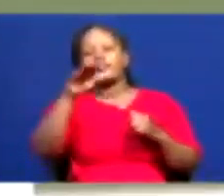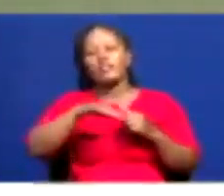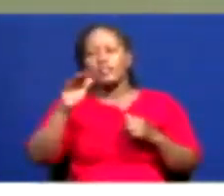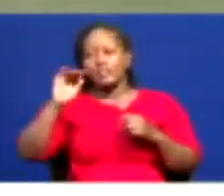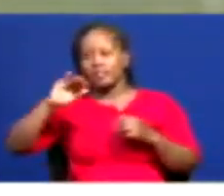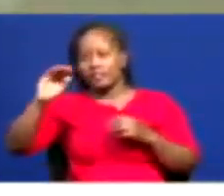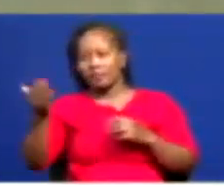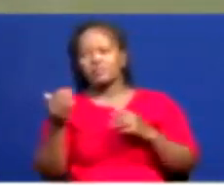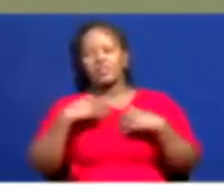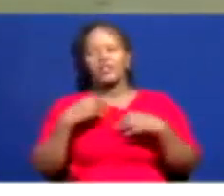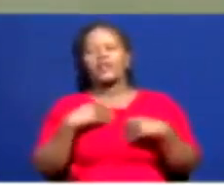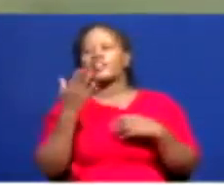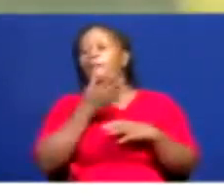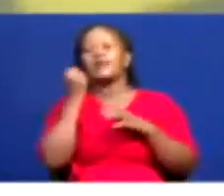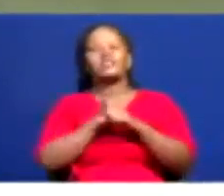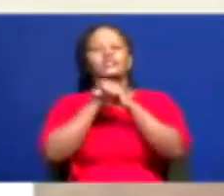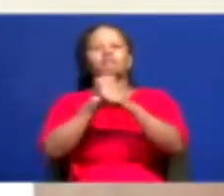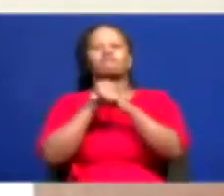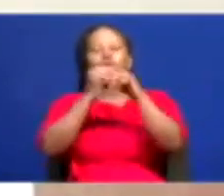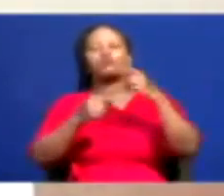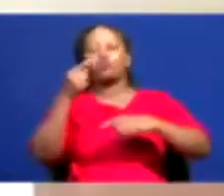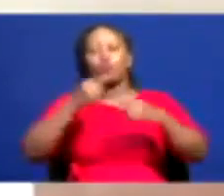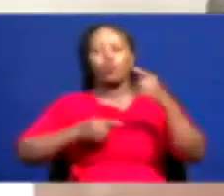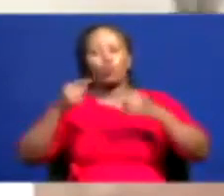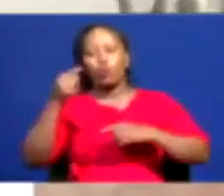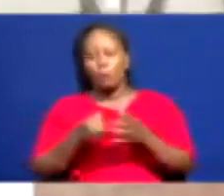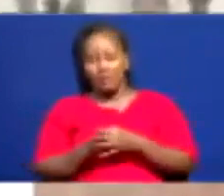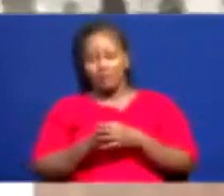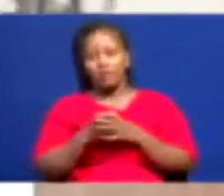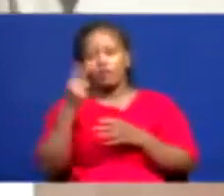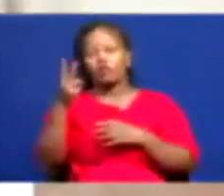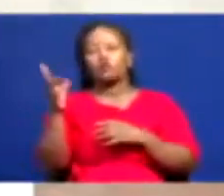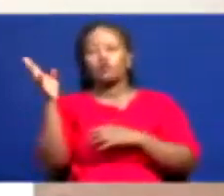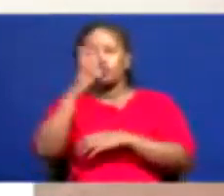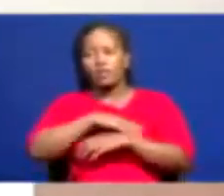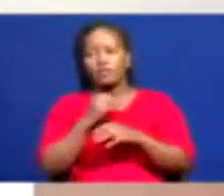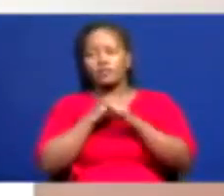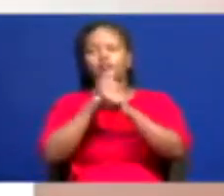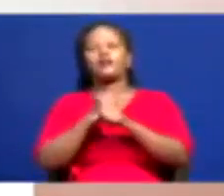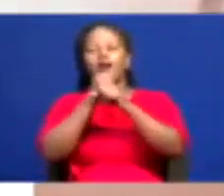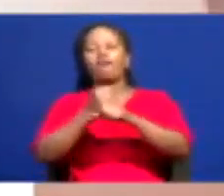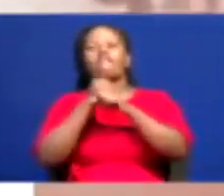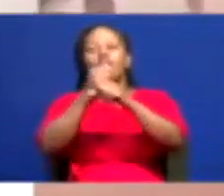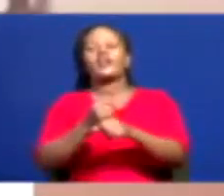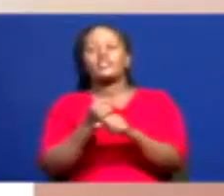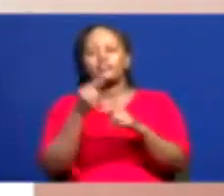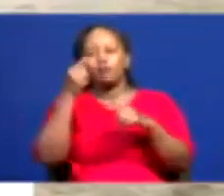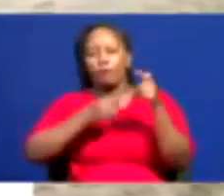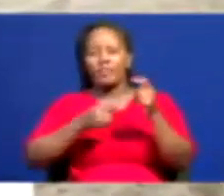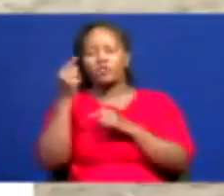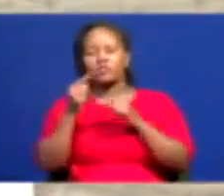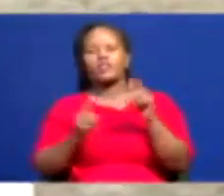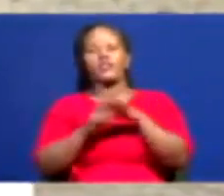ilituma farasi bora kushindana huko Lhasa. Tukio la siku 2 la mbio za farasi ni moja ya matukio